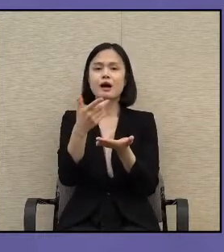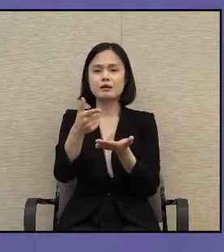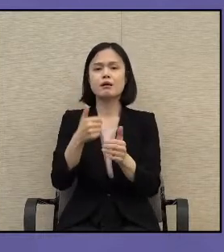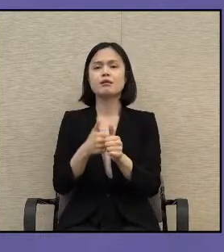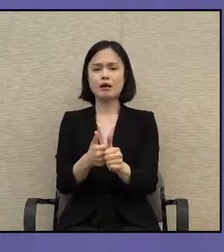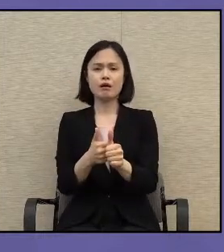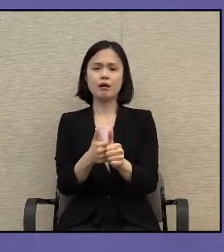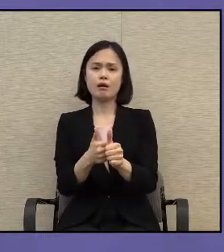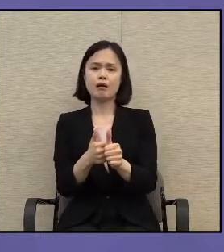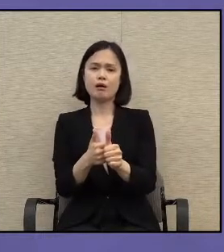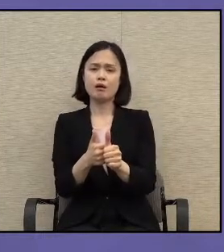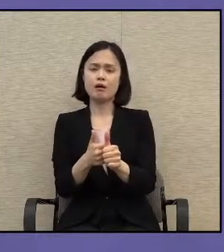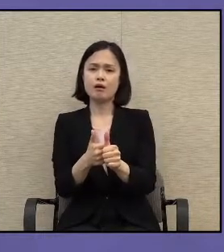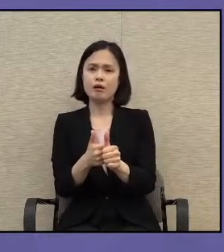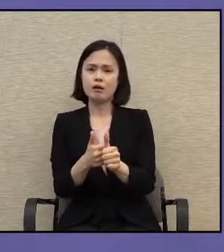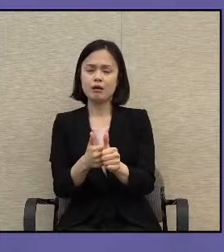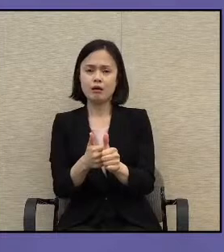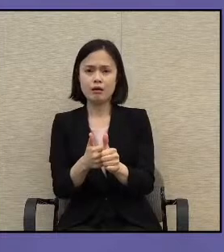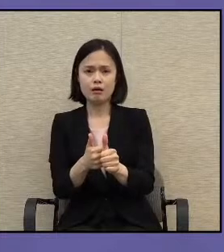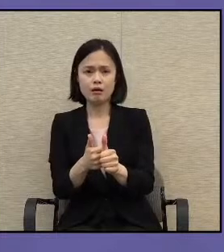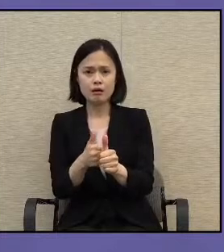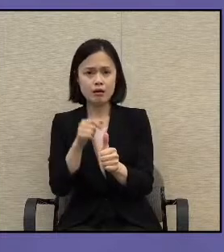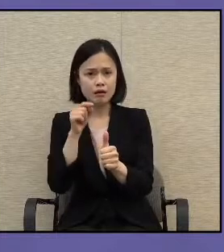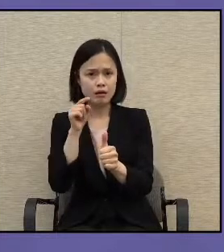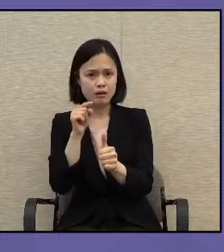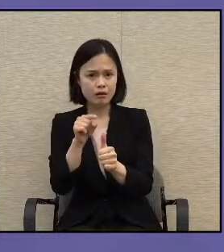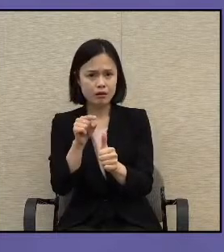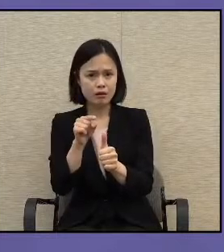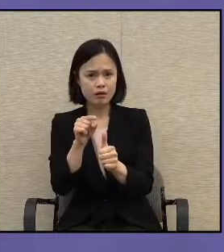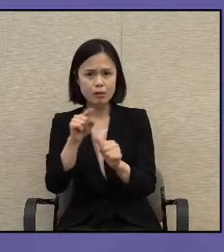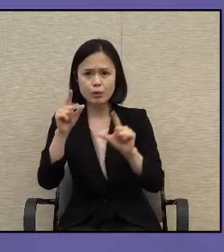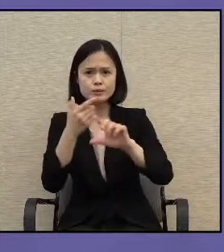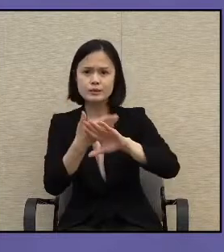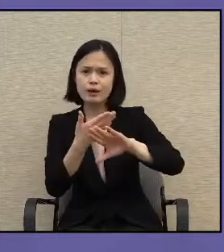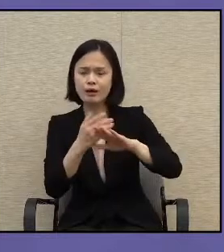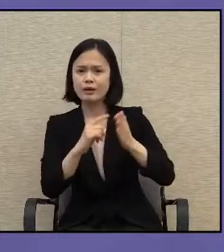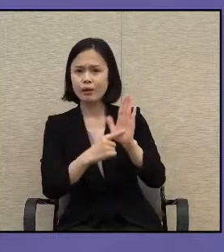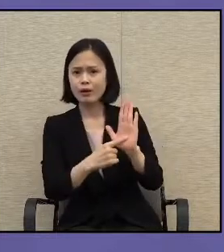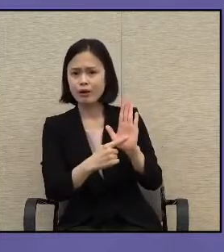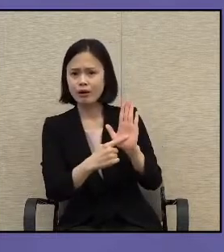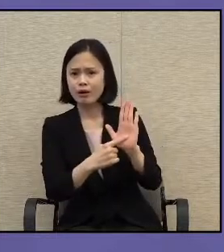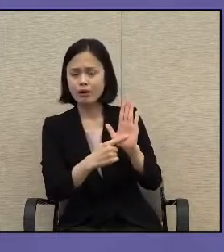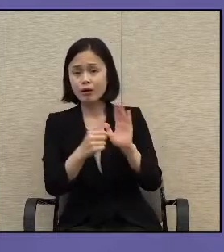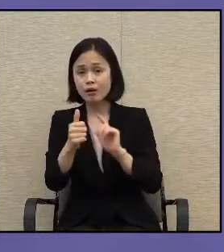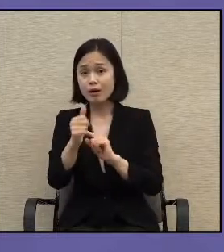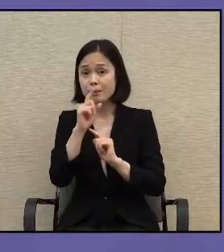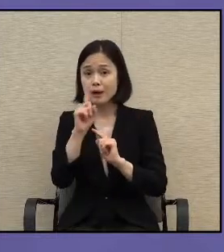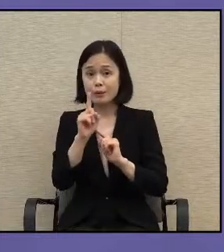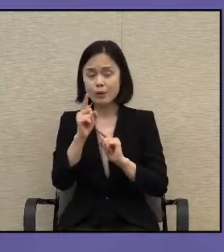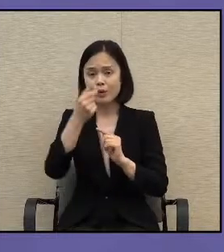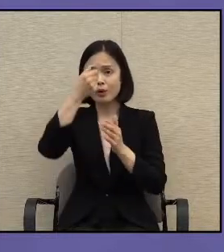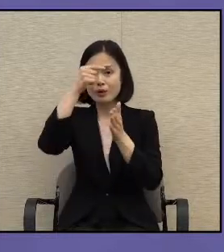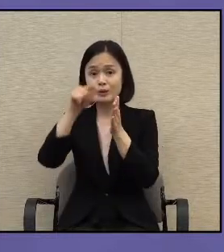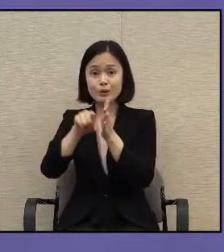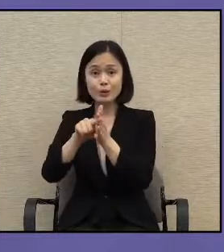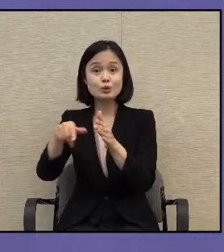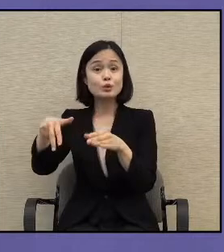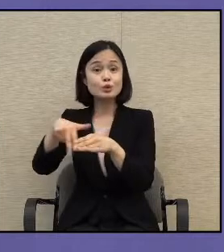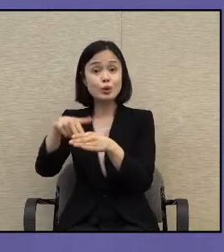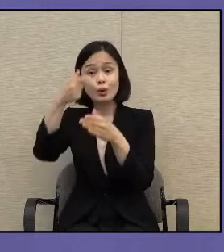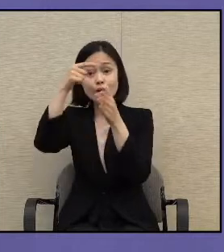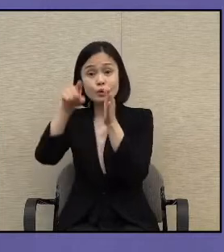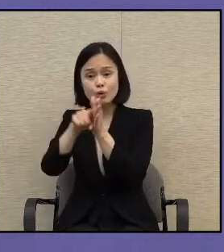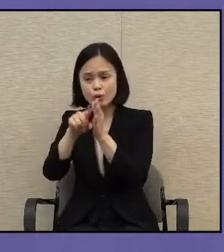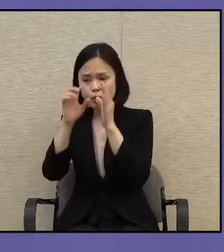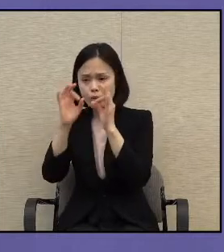이제 드류켐의 예 속에서는 이제 확실히 캐톨릭보다 이제 개신교에서 자살이 높다. 근데